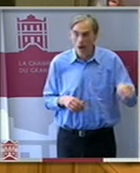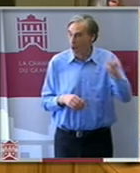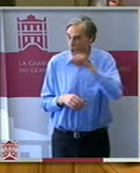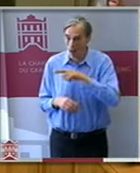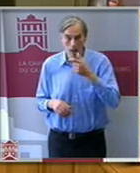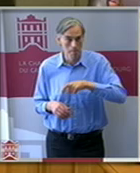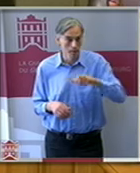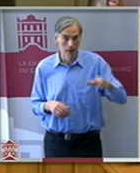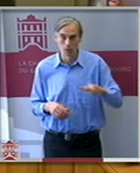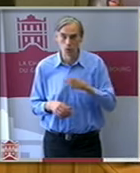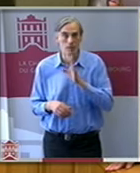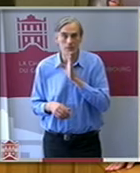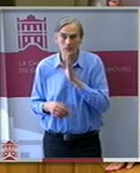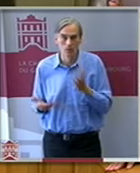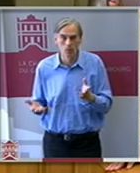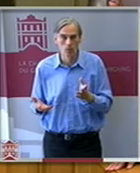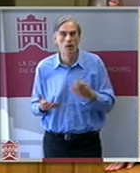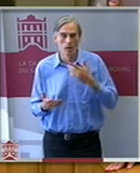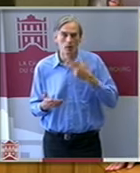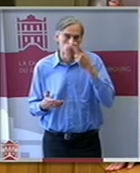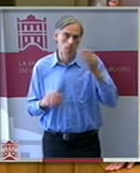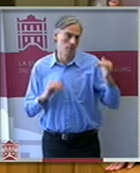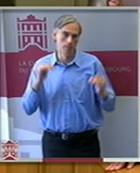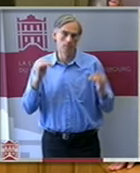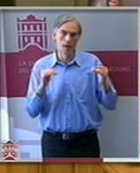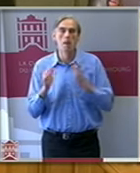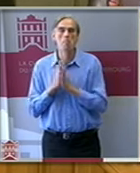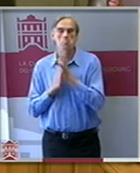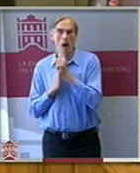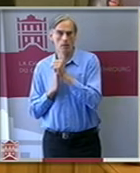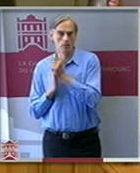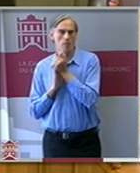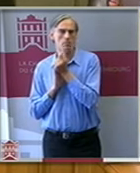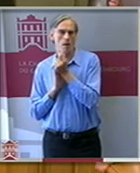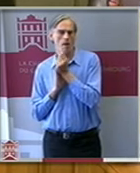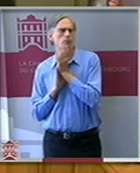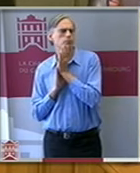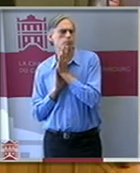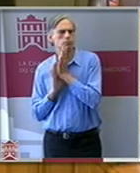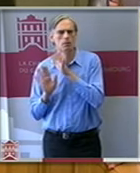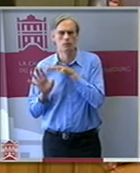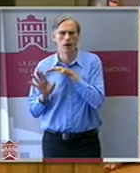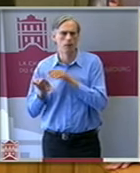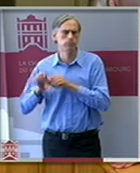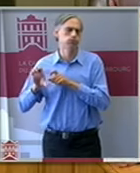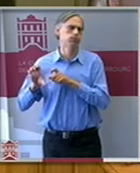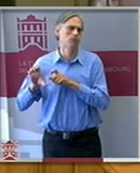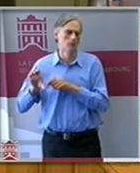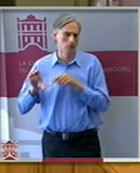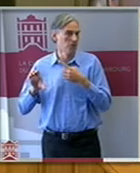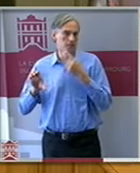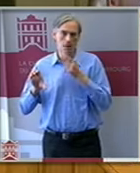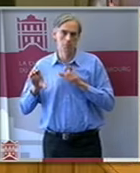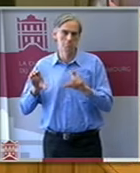Leuten, die Mühe tun, Geld tun und die aus alles machen, für den nach weiterhin jahrelang und jahrzehntelang wird